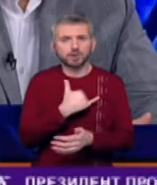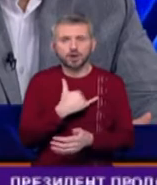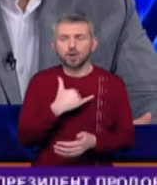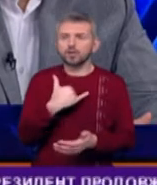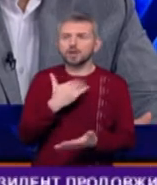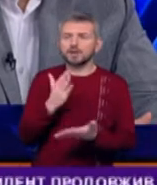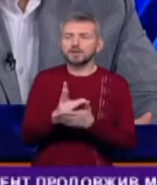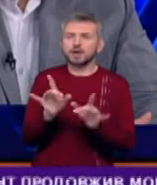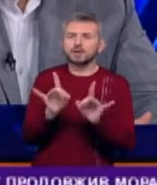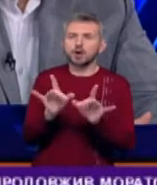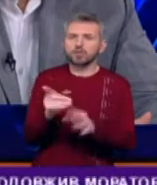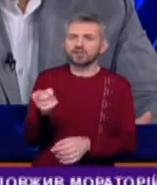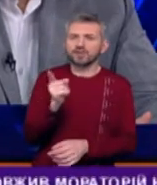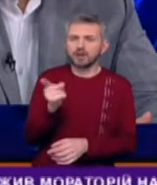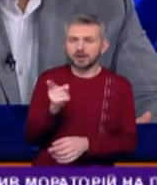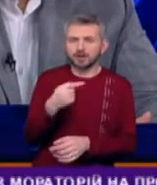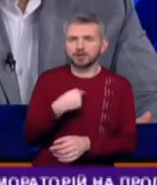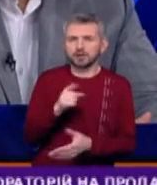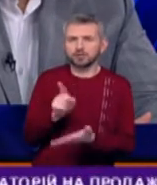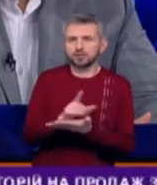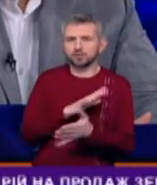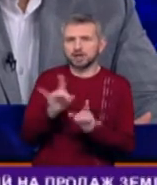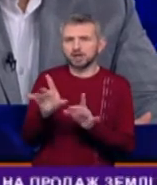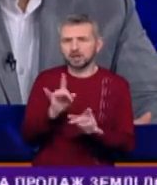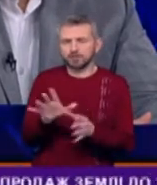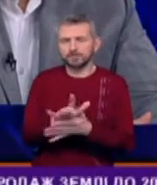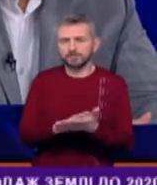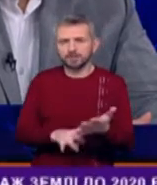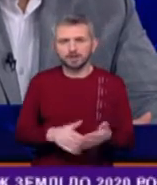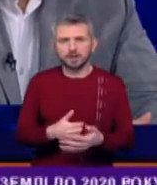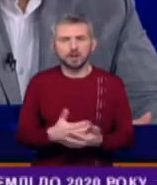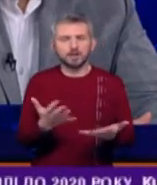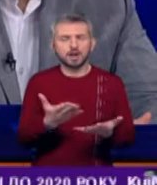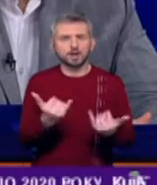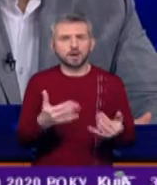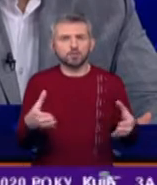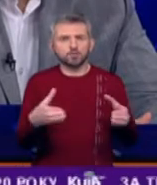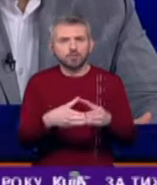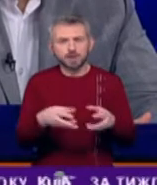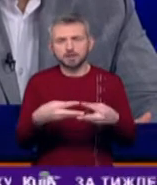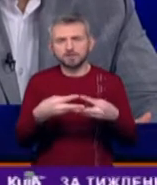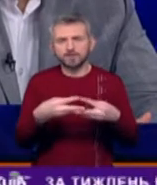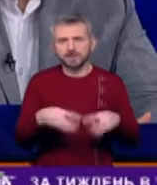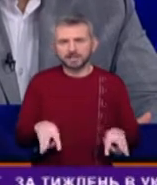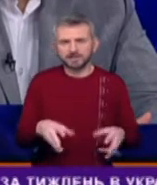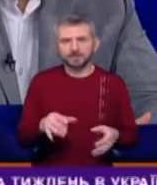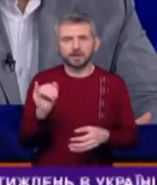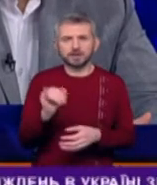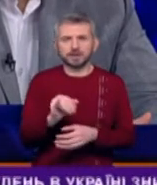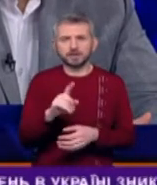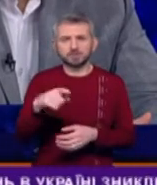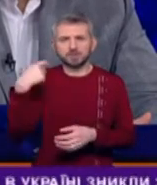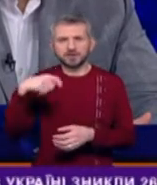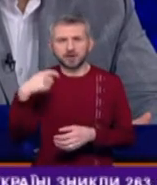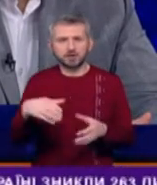на розповідь буквально хвилина, бо я мушу перейти на рекламу і вибачайте мене. Партії і правительства, і з президентом,